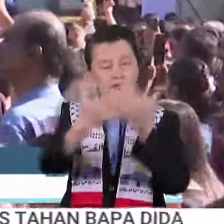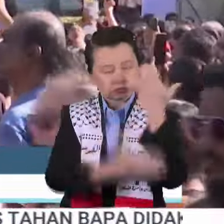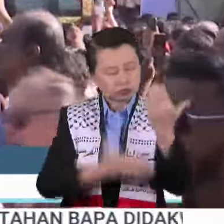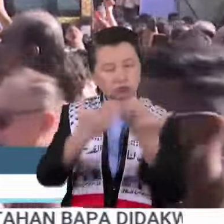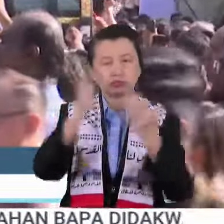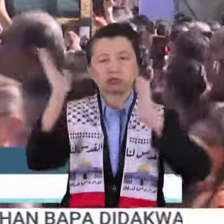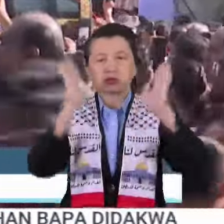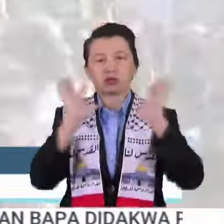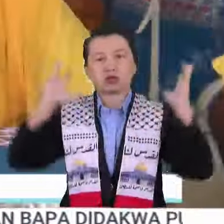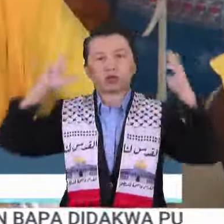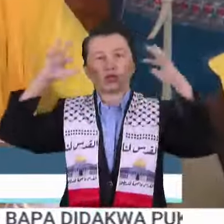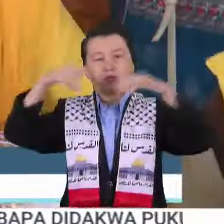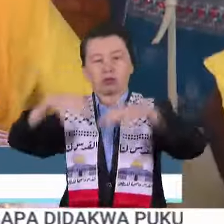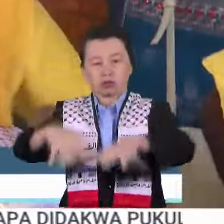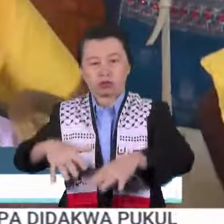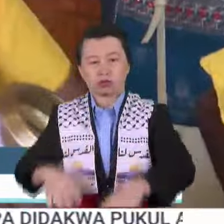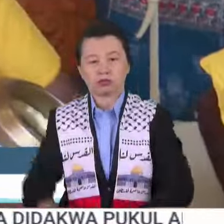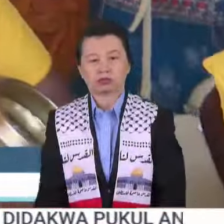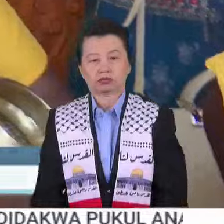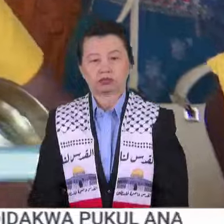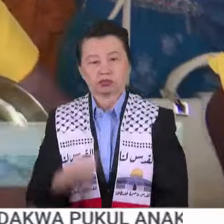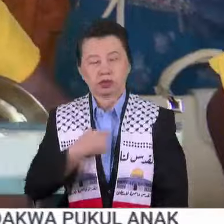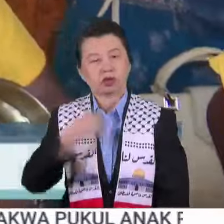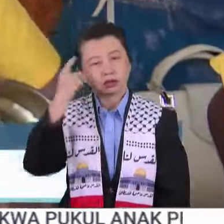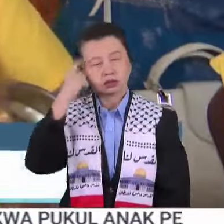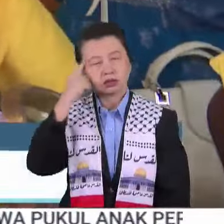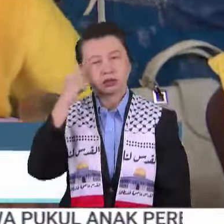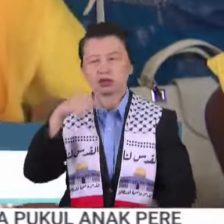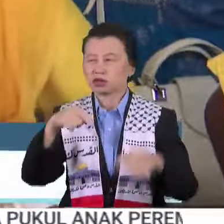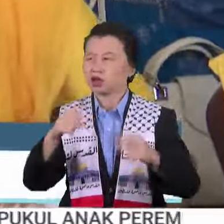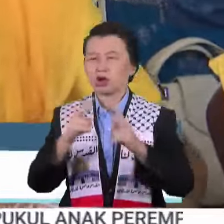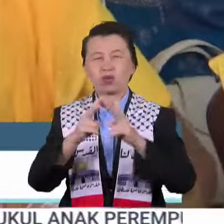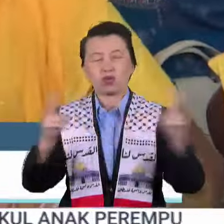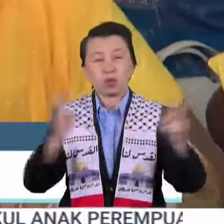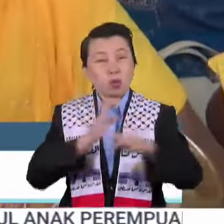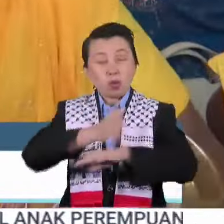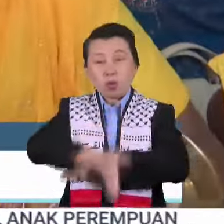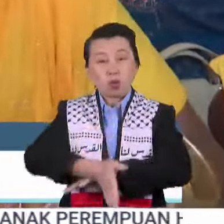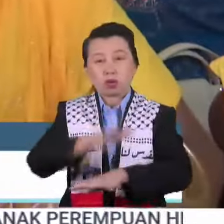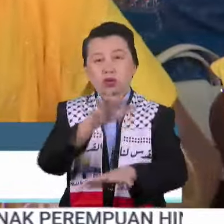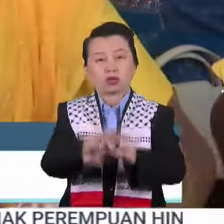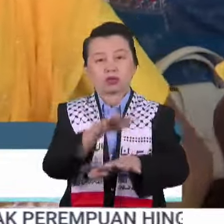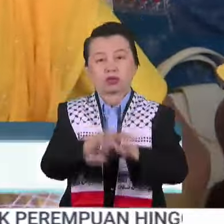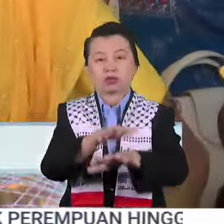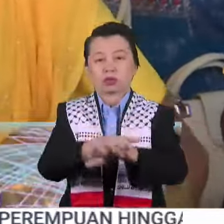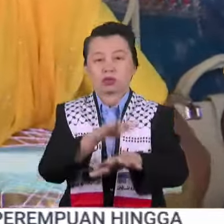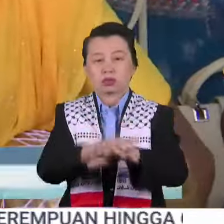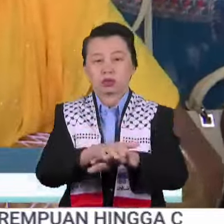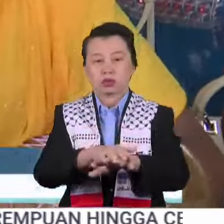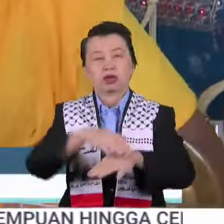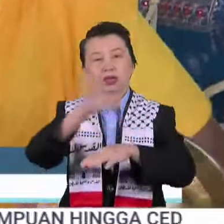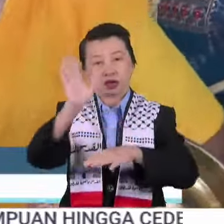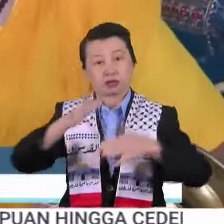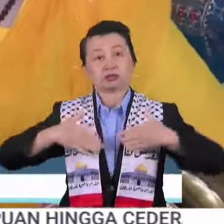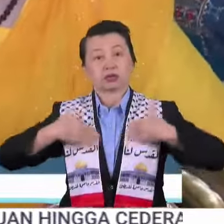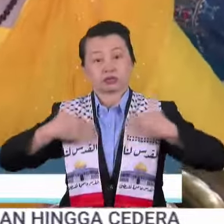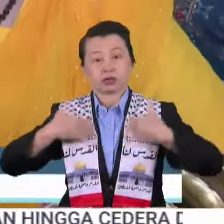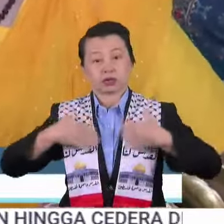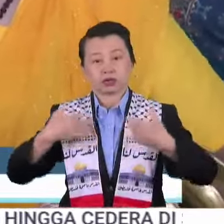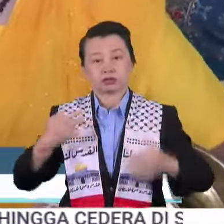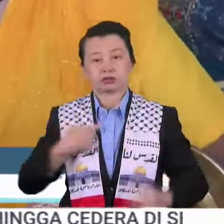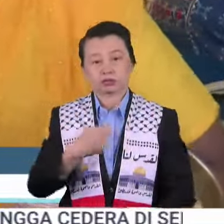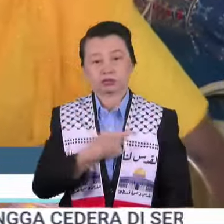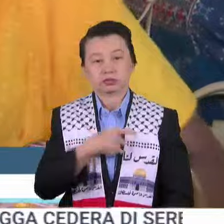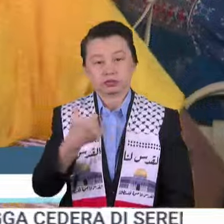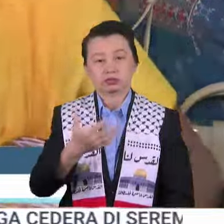negara. Only I think very crowded lah, too many crowds, dan lebih meriah lah, so systematic